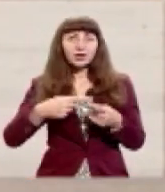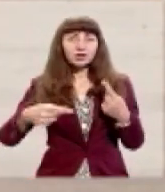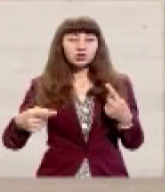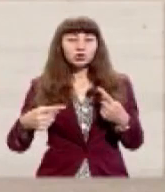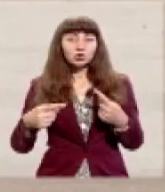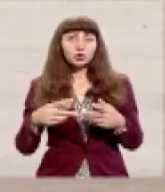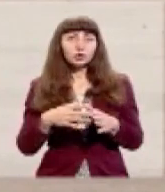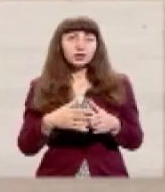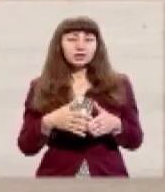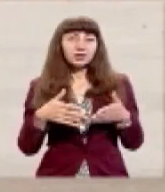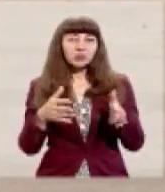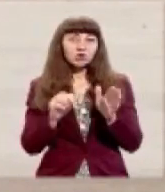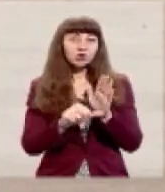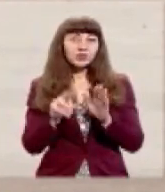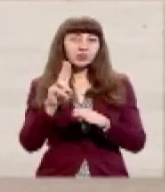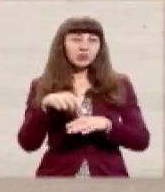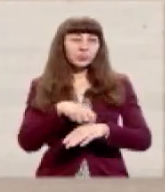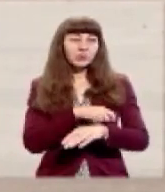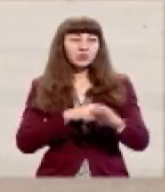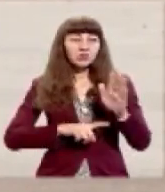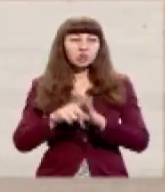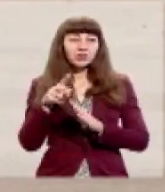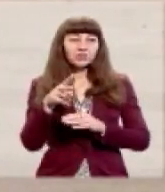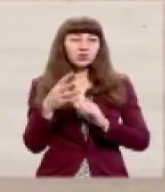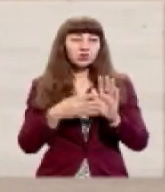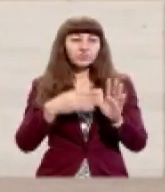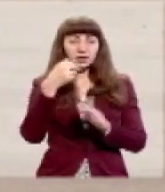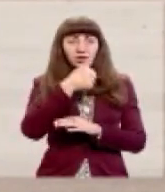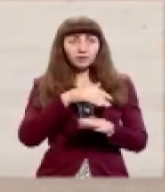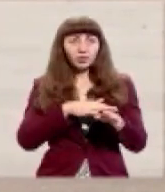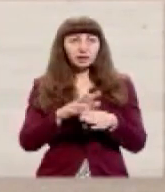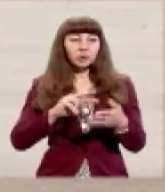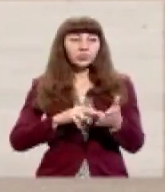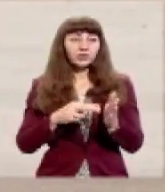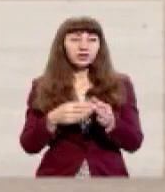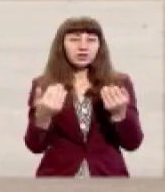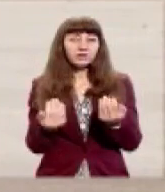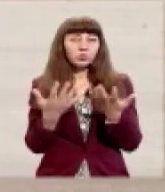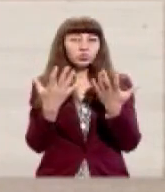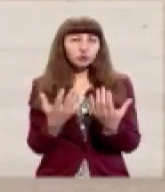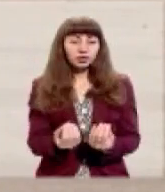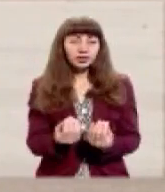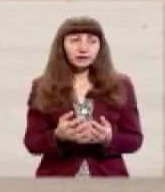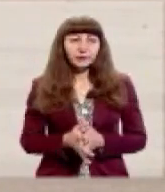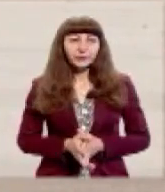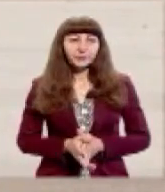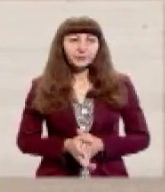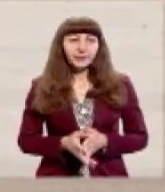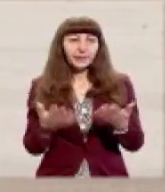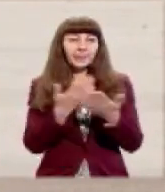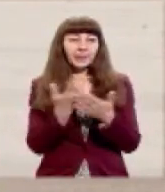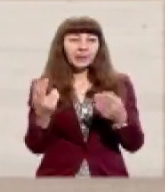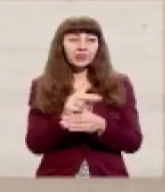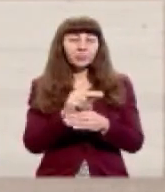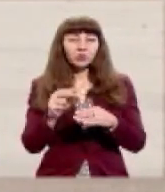Протяженность данной автомобильной дороги 60 километров. С 2019 года реализуется проект. В настоящее время мы